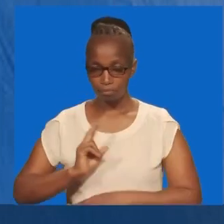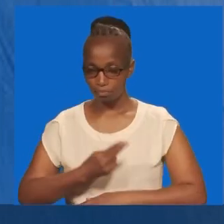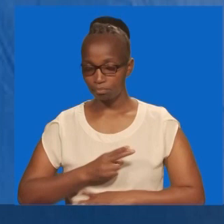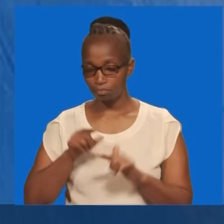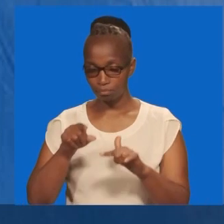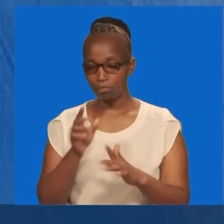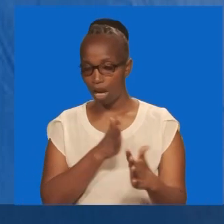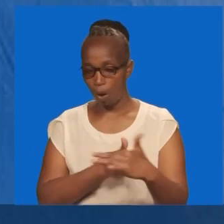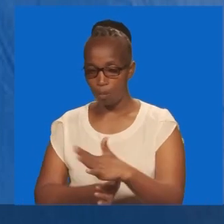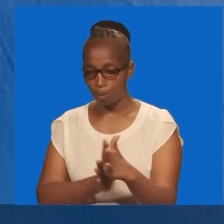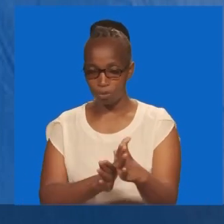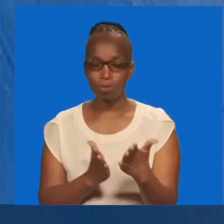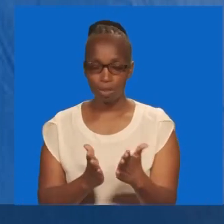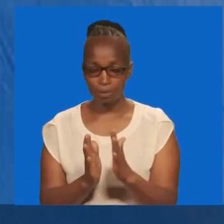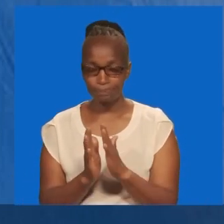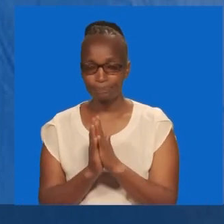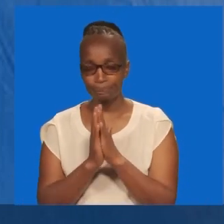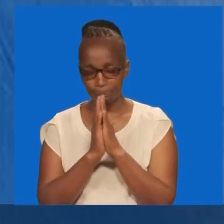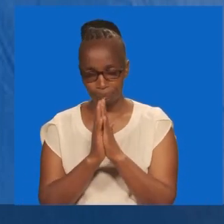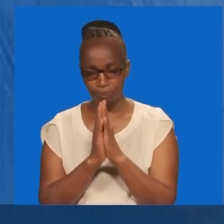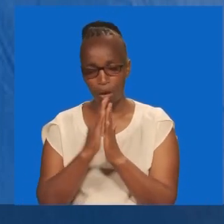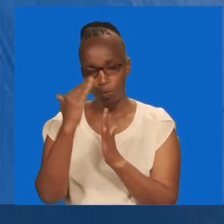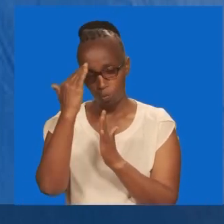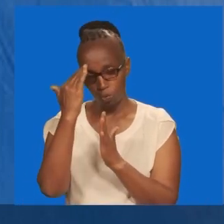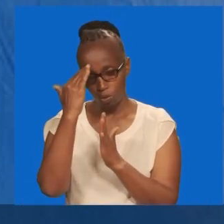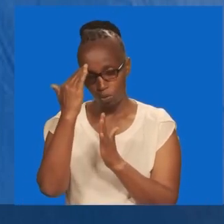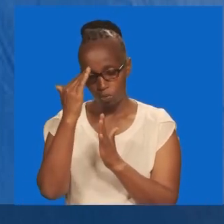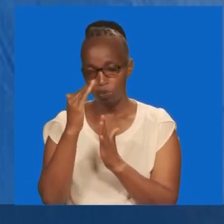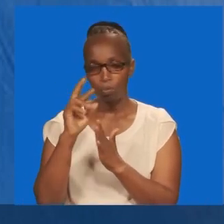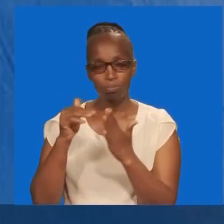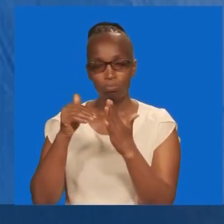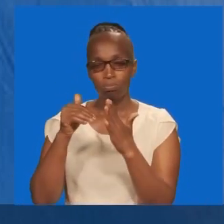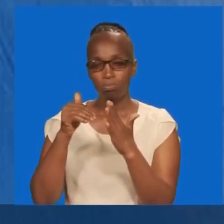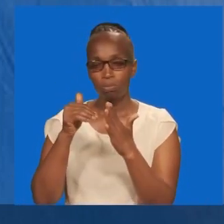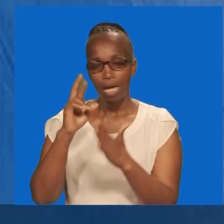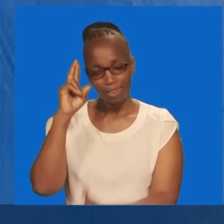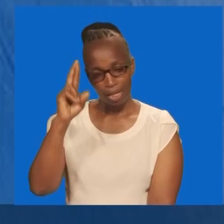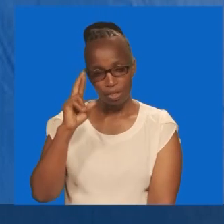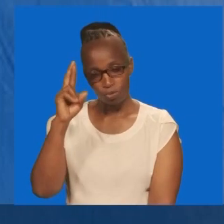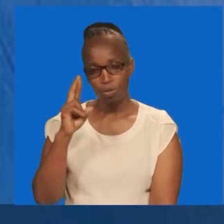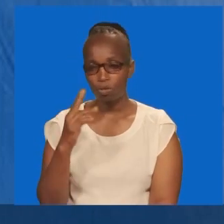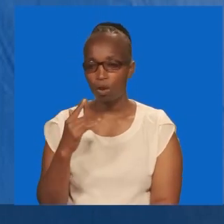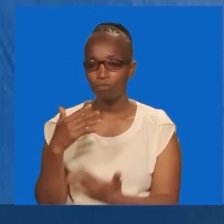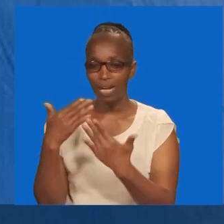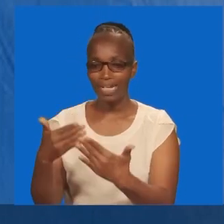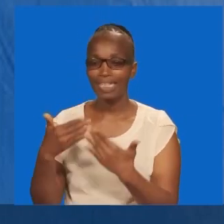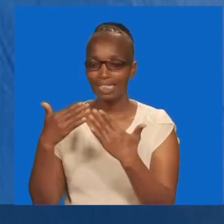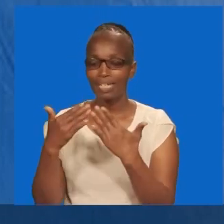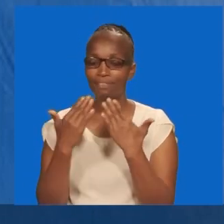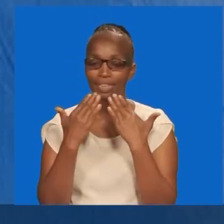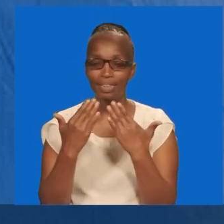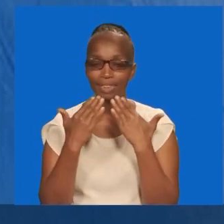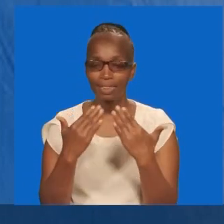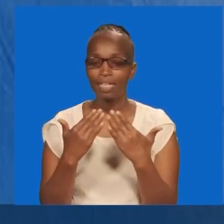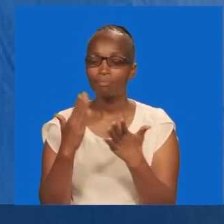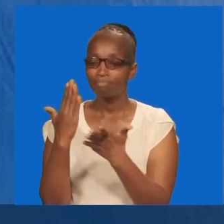nafasi hii ya kusimama mbele zako. Na hivyo basi tuna kila sababu ya kusema ni asante Mfalme, maana umetujalia hii